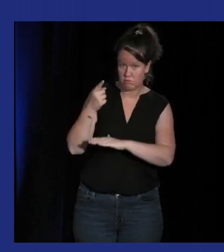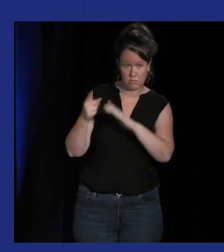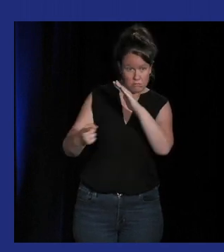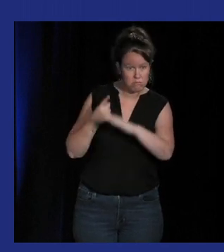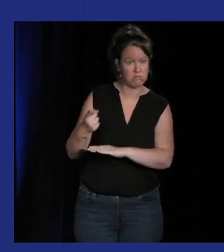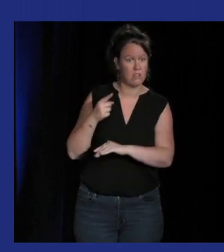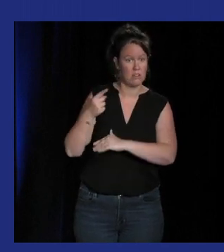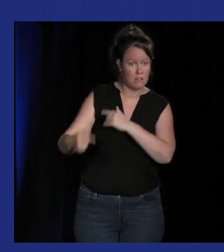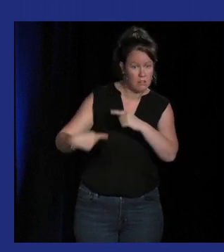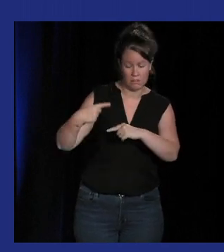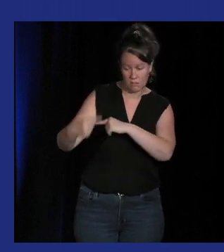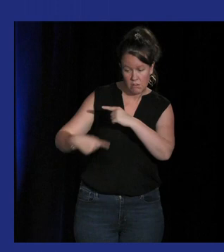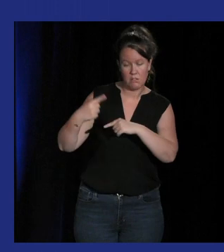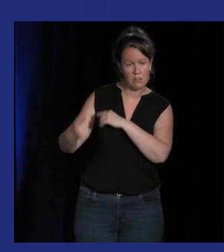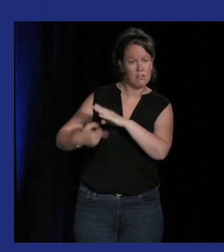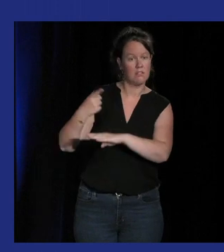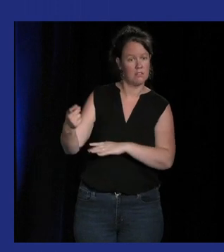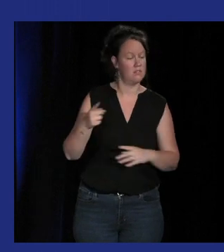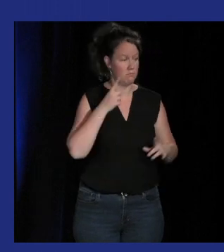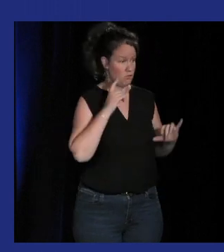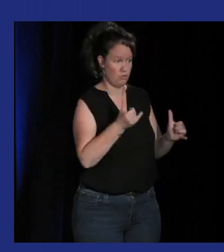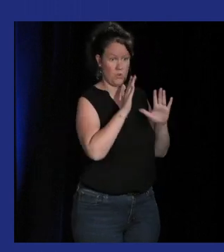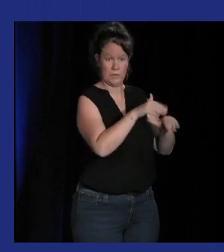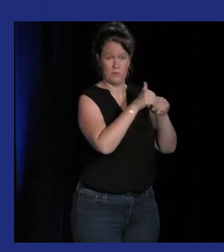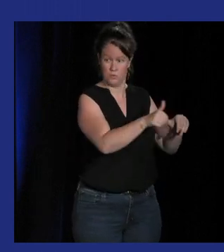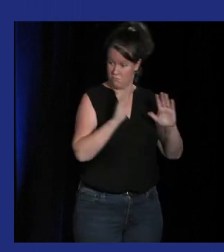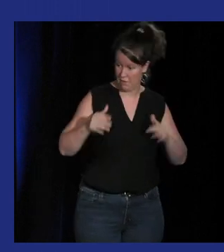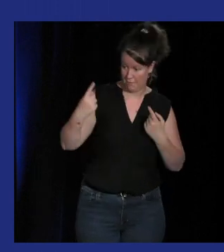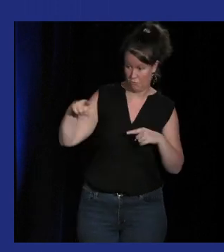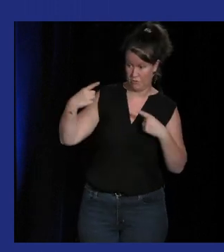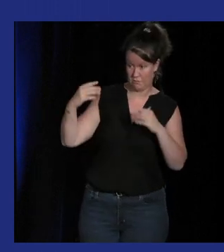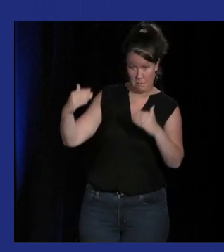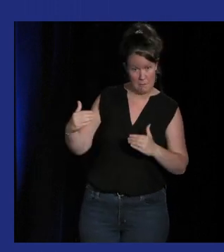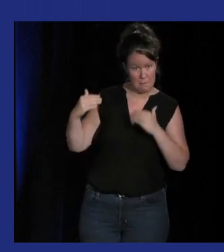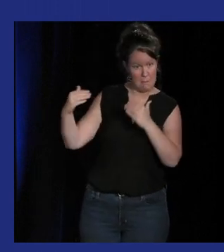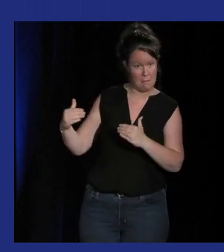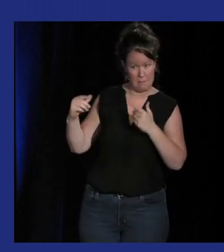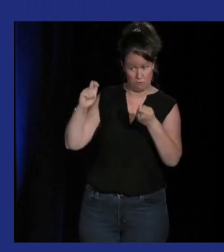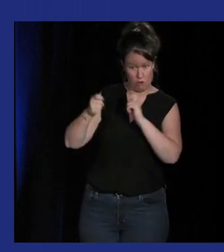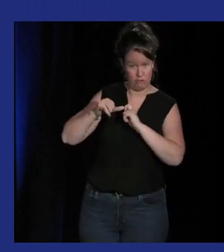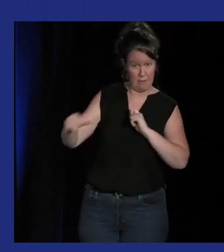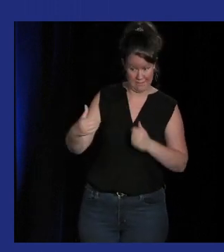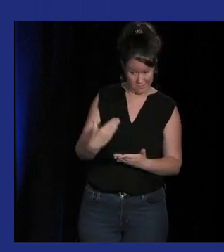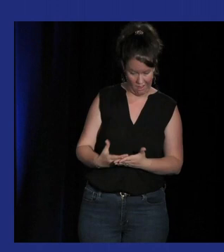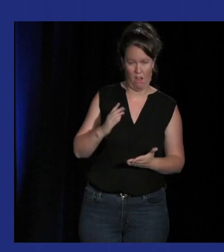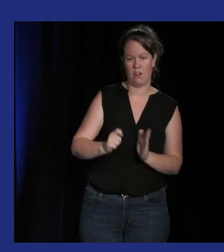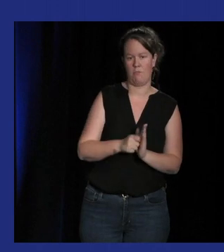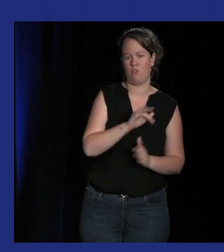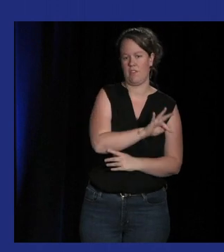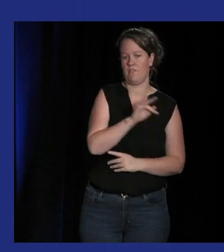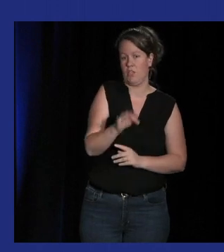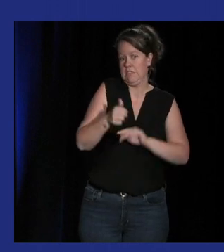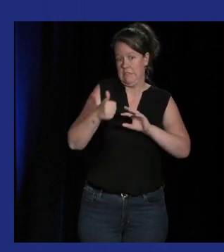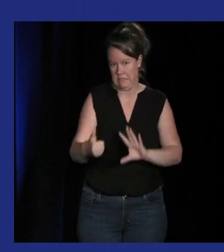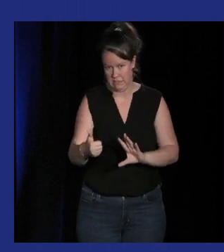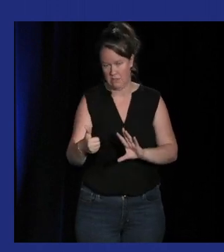plus ou moins et maintenant ces premiers c'est une problématique là je change pas mal et on les médias change après d'un point de vue technique